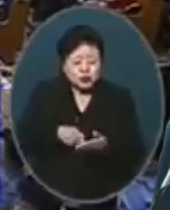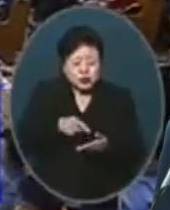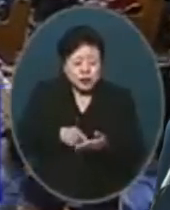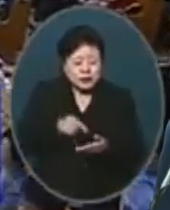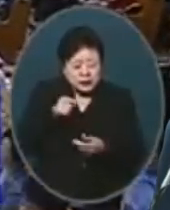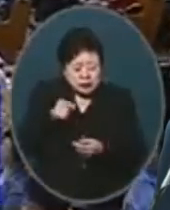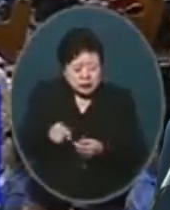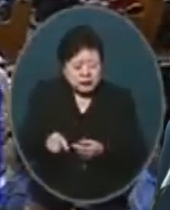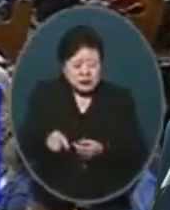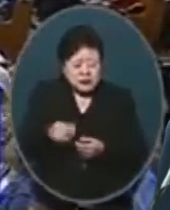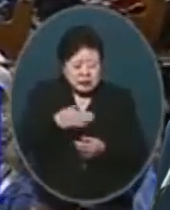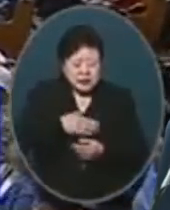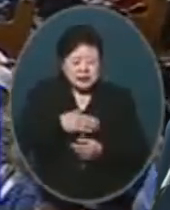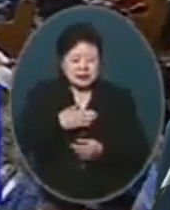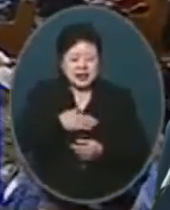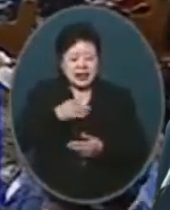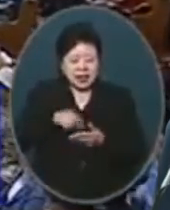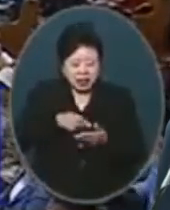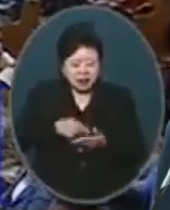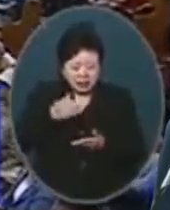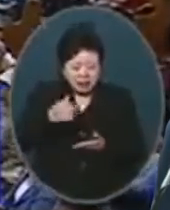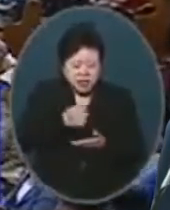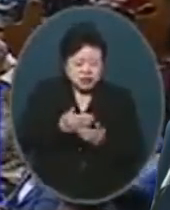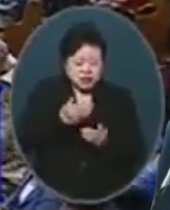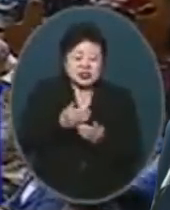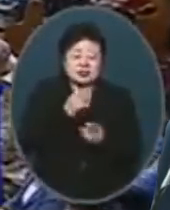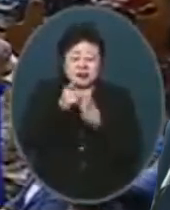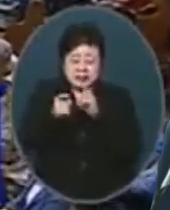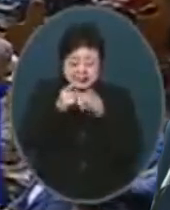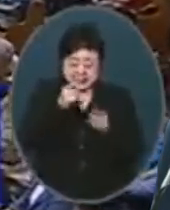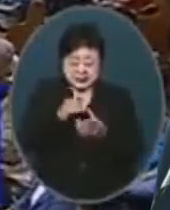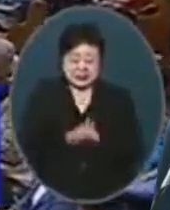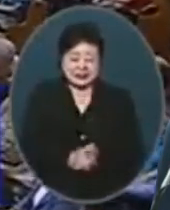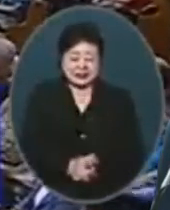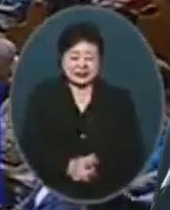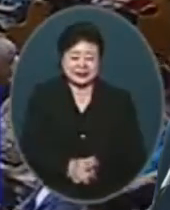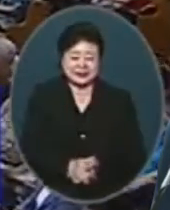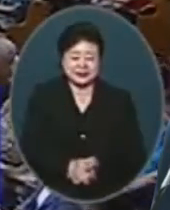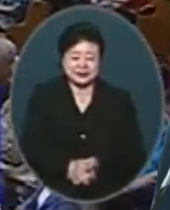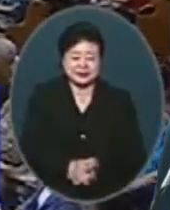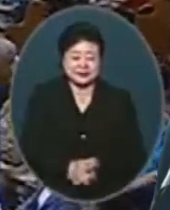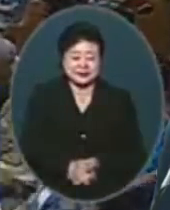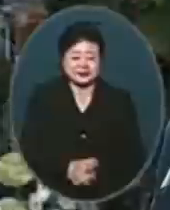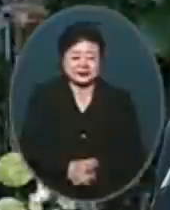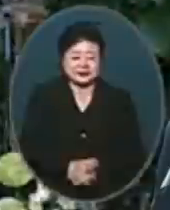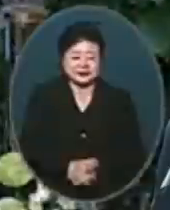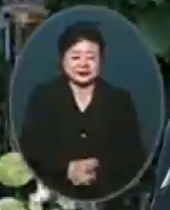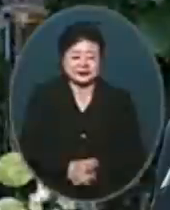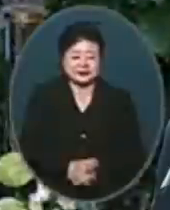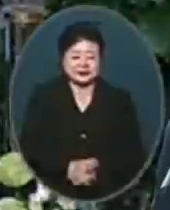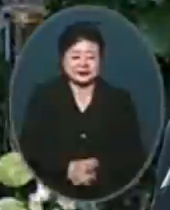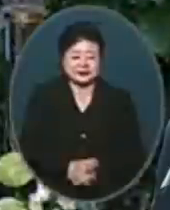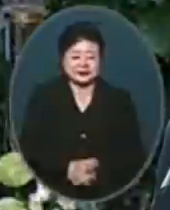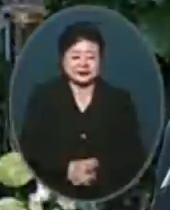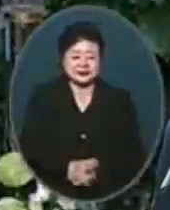기록되었을 때 원수 갚는 것이 내게 있으니 내가 갚으리라 하고 주께서 말씀하시느니라.